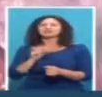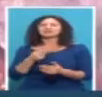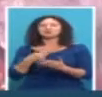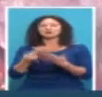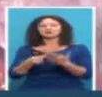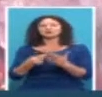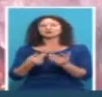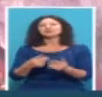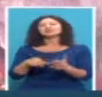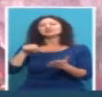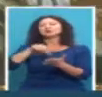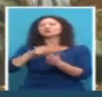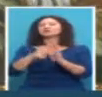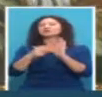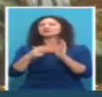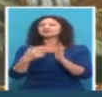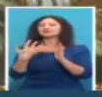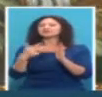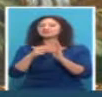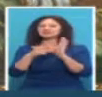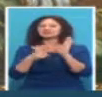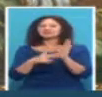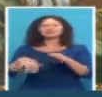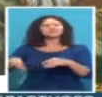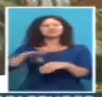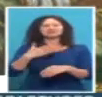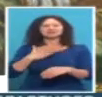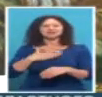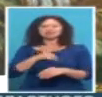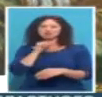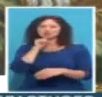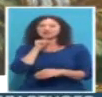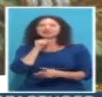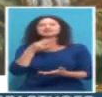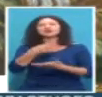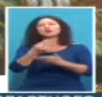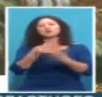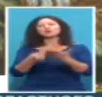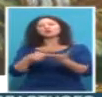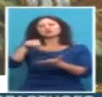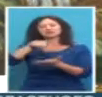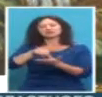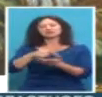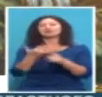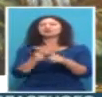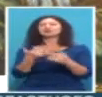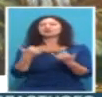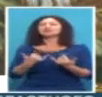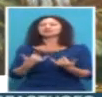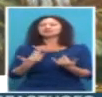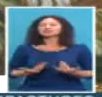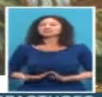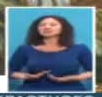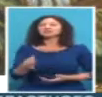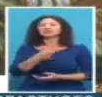«Жас-Толкын-2018». В нем участвовали все практически наши кустанайские художники, которые сегодня живут в нашей области, в